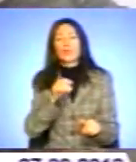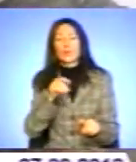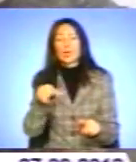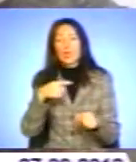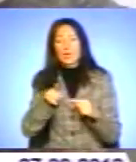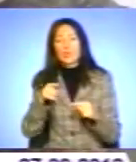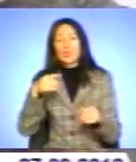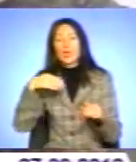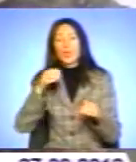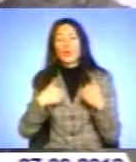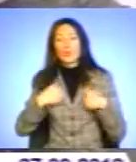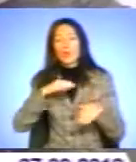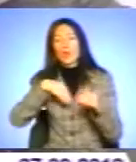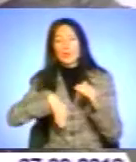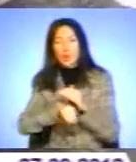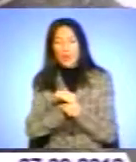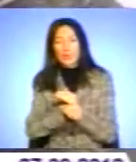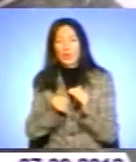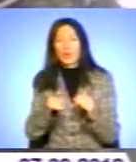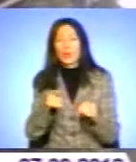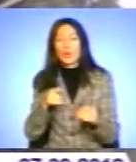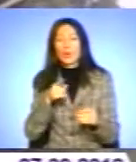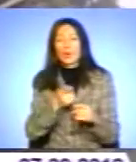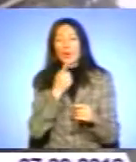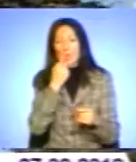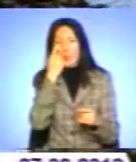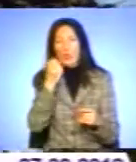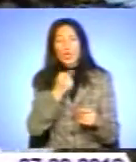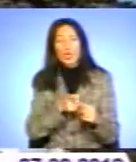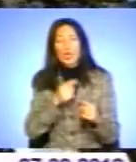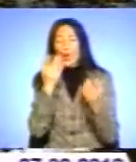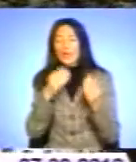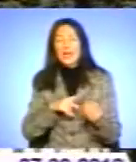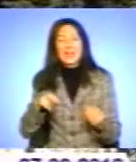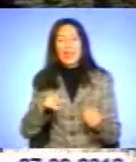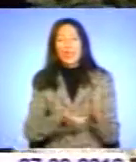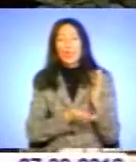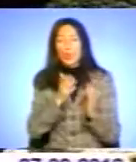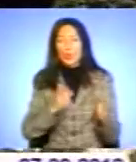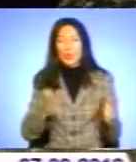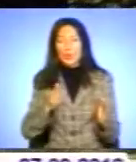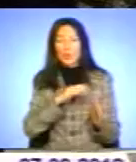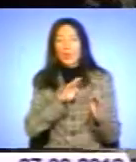сховатися до Здвиження. Тому застерігали цього дня не ходити до лісу. Під вечір на Воздвиження плазуни